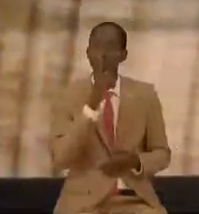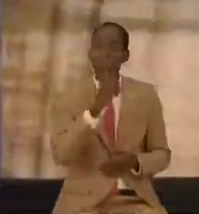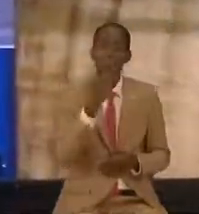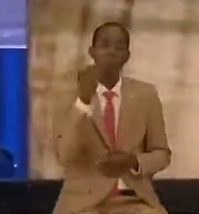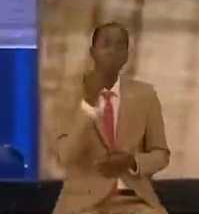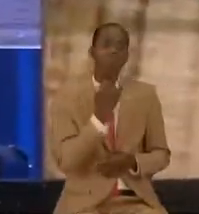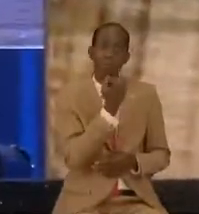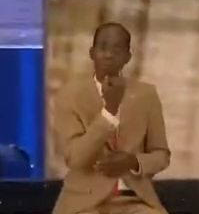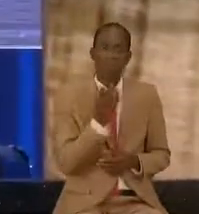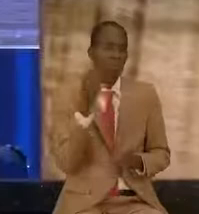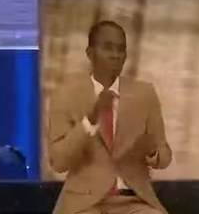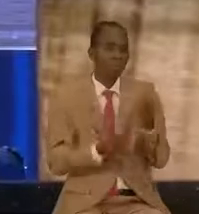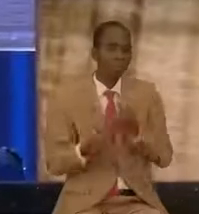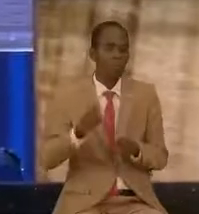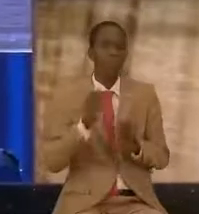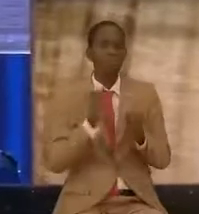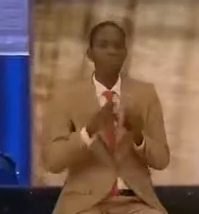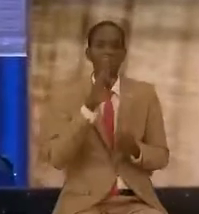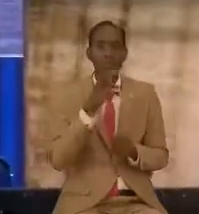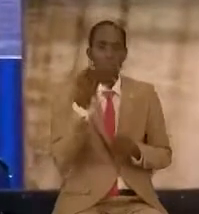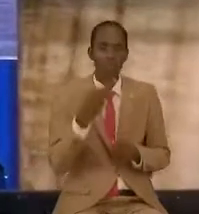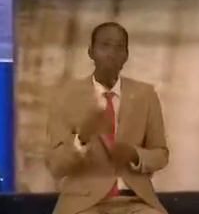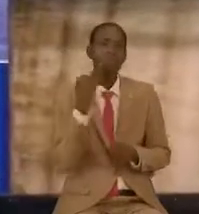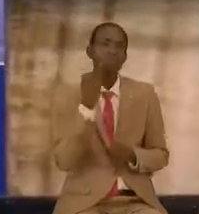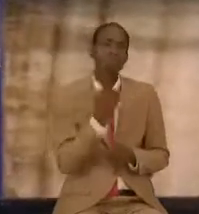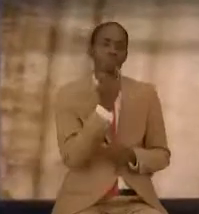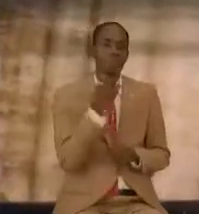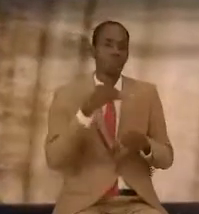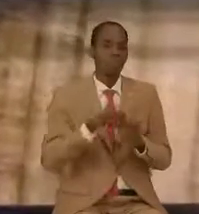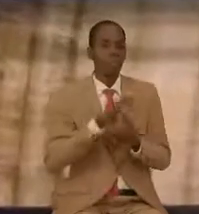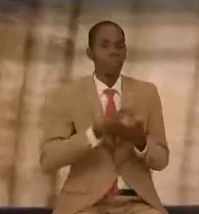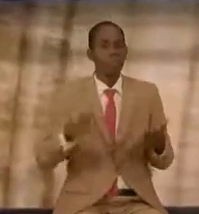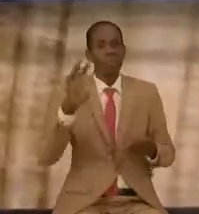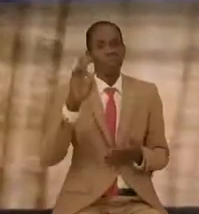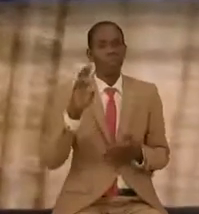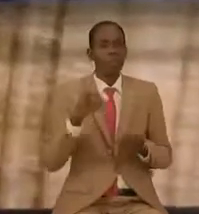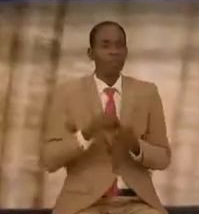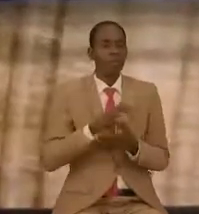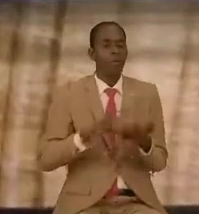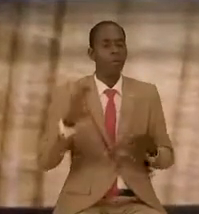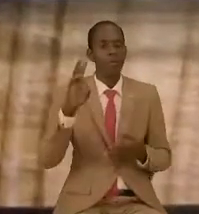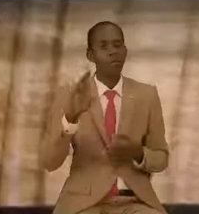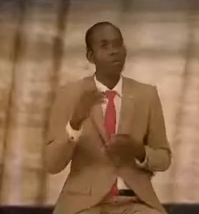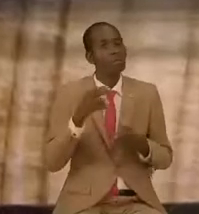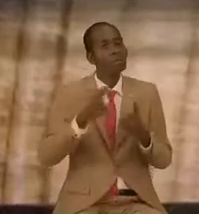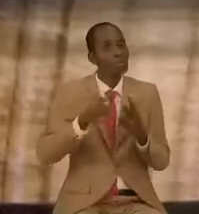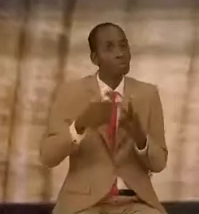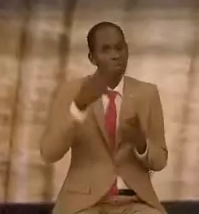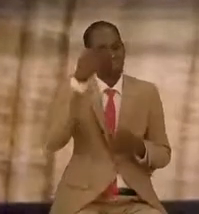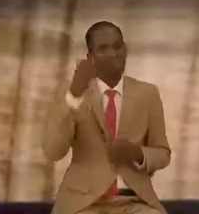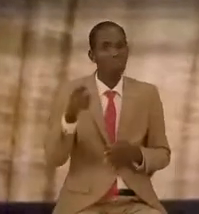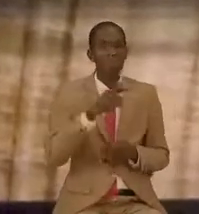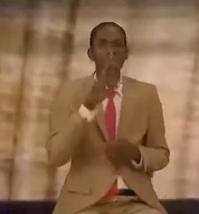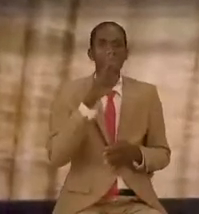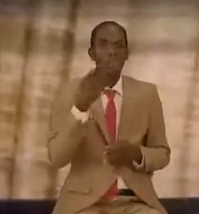Car tous ceux qui descendent d'Israël ne sont pas de véritables Israélites. Verset 7. Et pour être